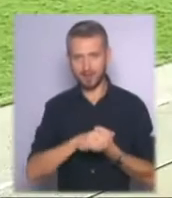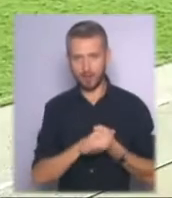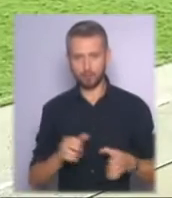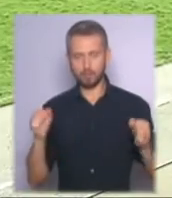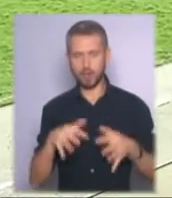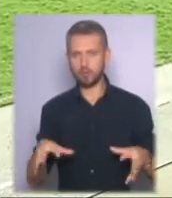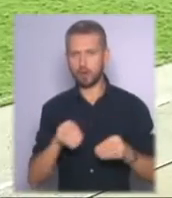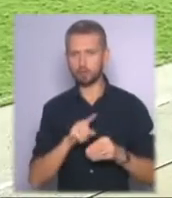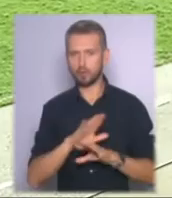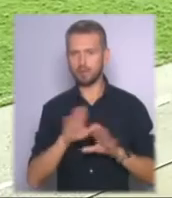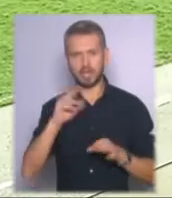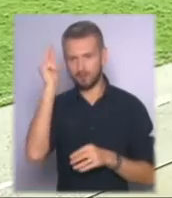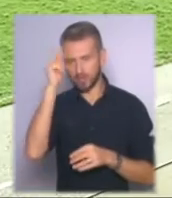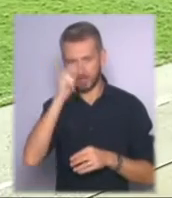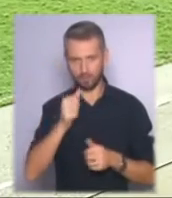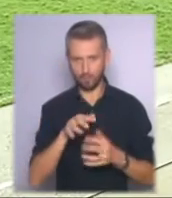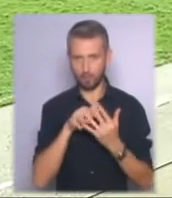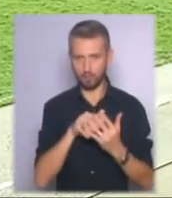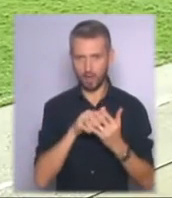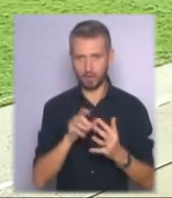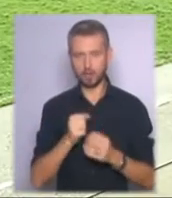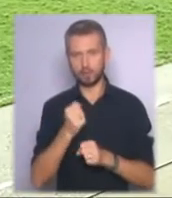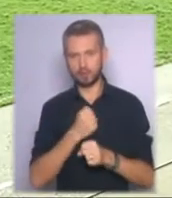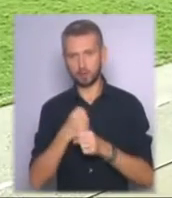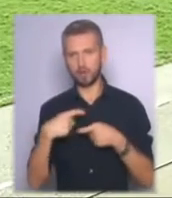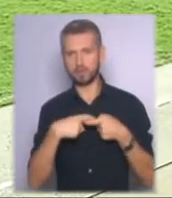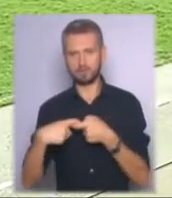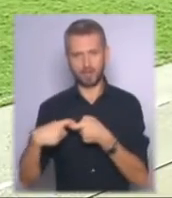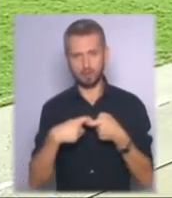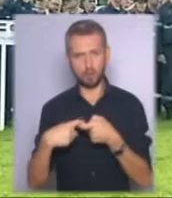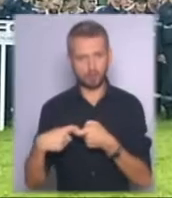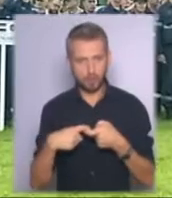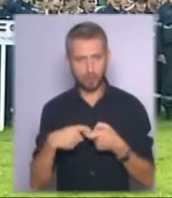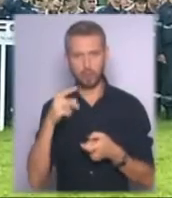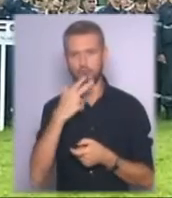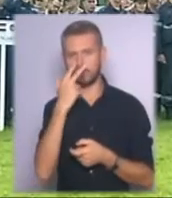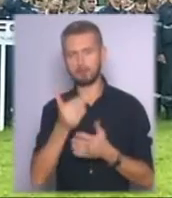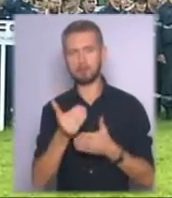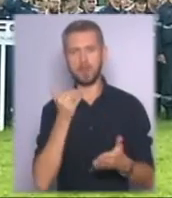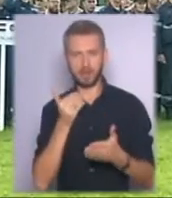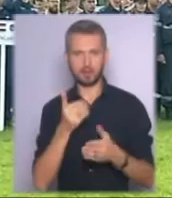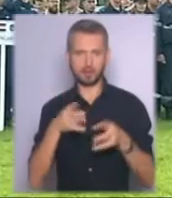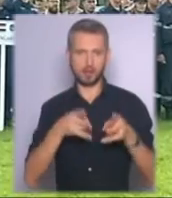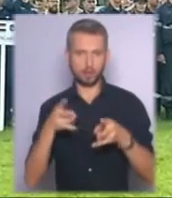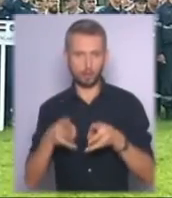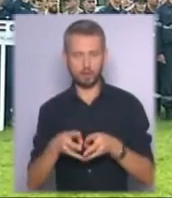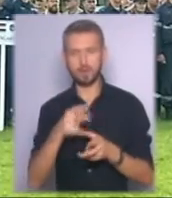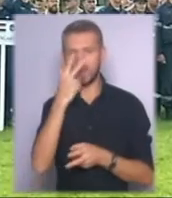навчатись воювати, але щоб відпрацювати взаємодію перед лицем катастроф, навички зрятування людських життів.